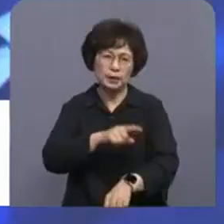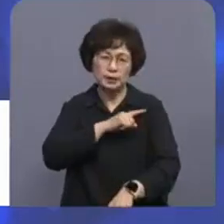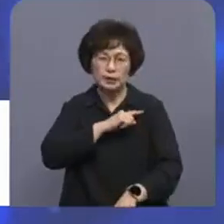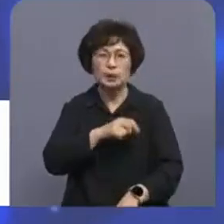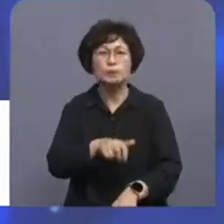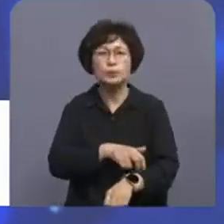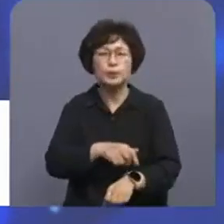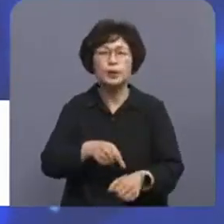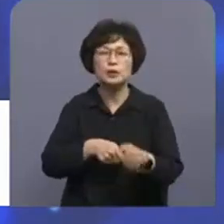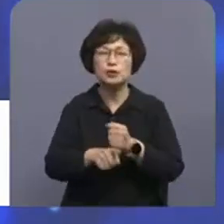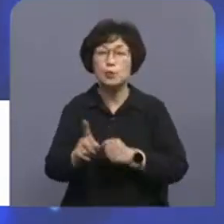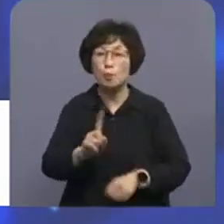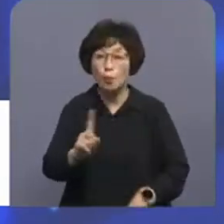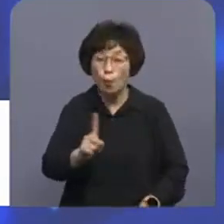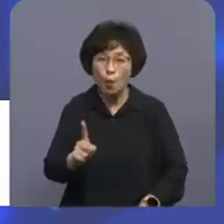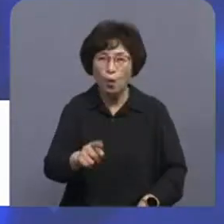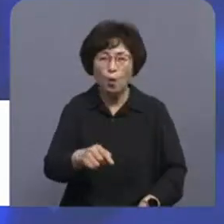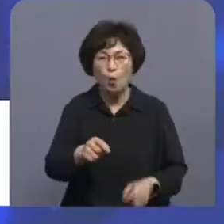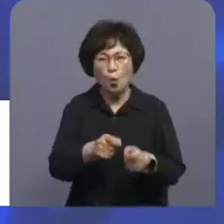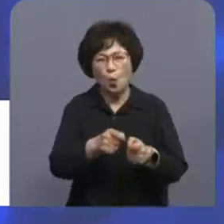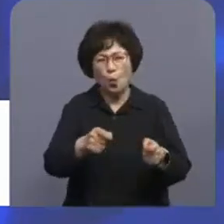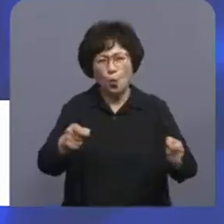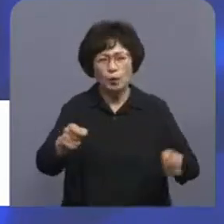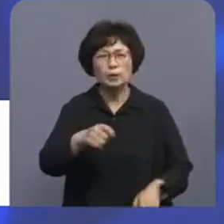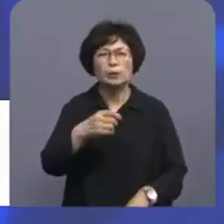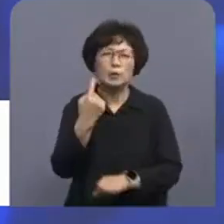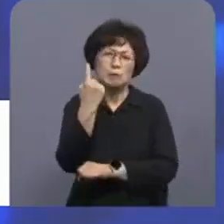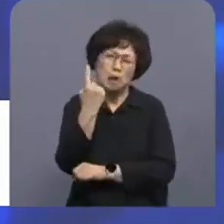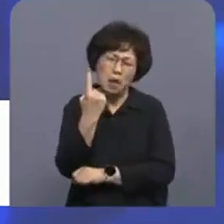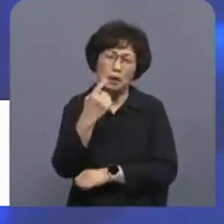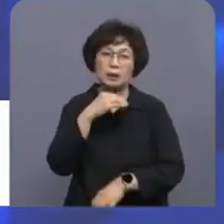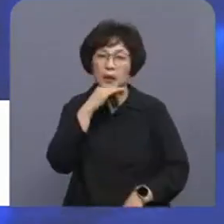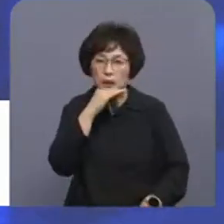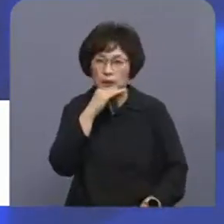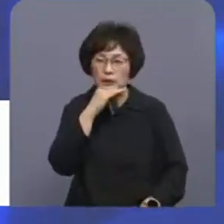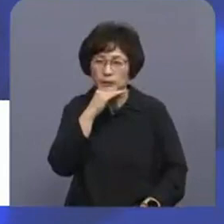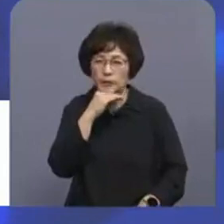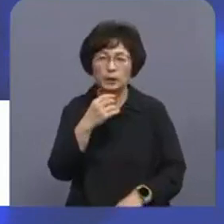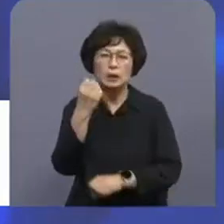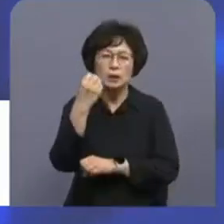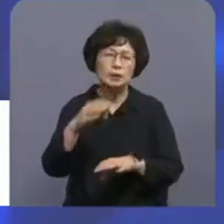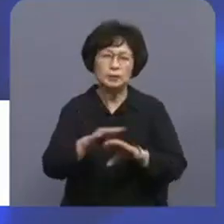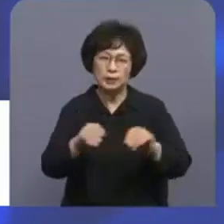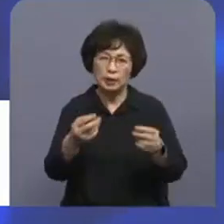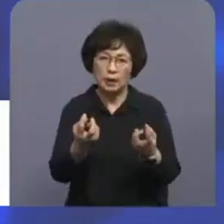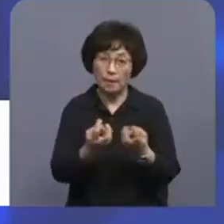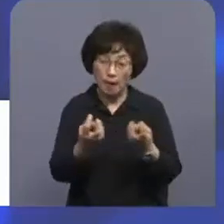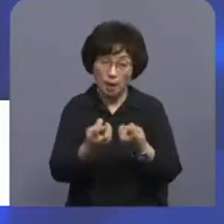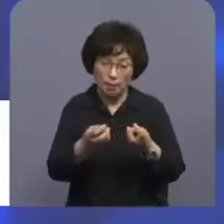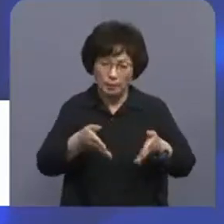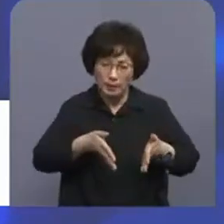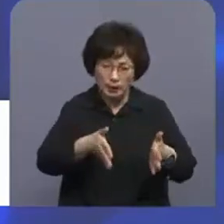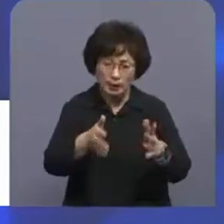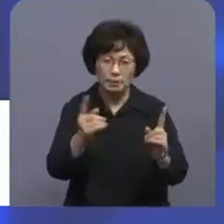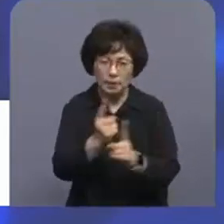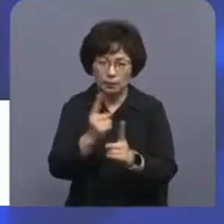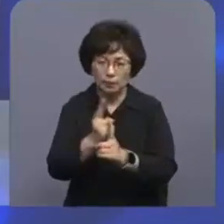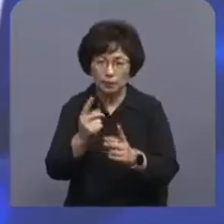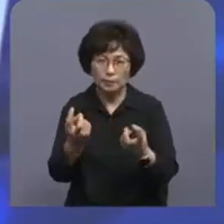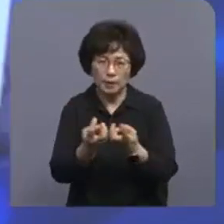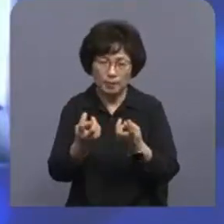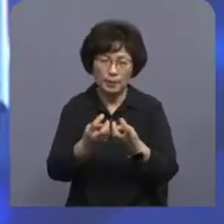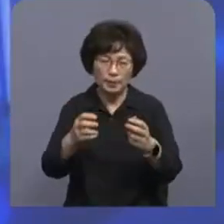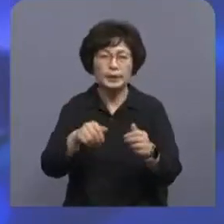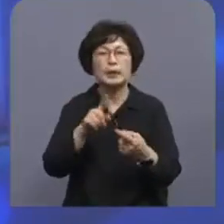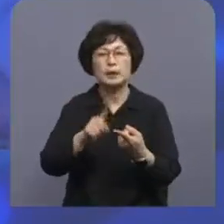이유 중 하나, 시민들은 긴 배차 간격을 꼽습니다. 근본 대책인 노선 개편 방향과 과제, 황경규 기자가